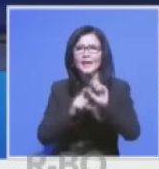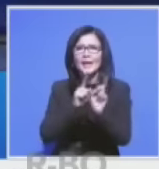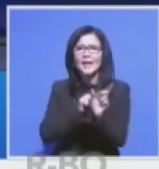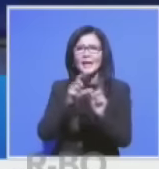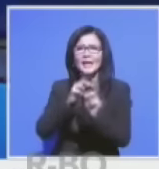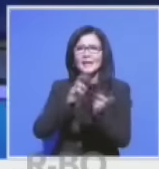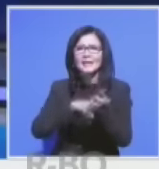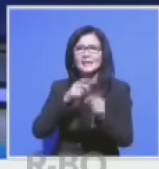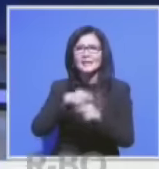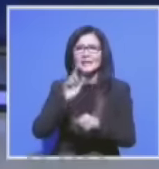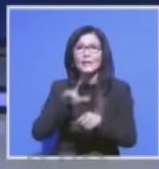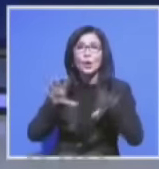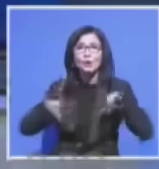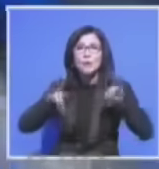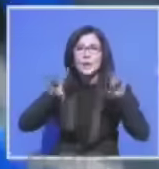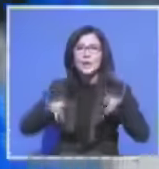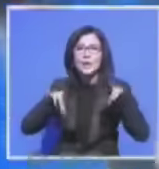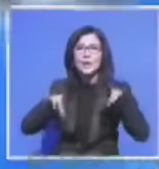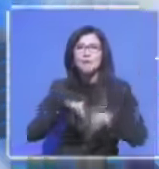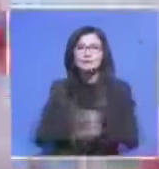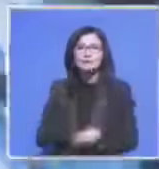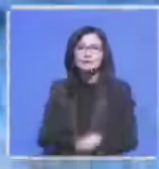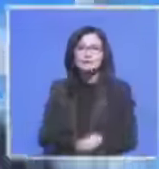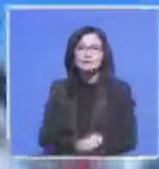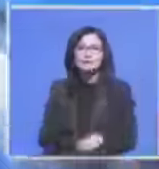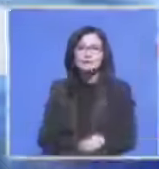Dunia 24 Jam.